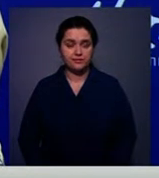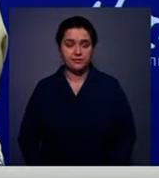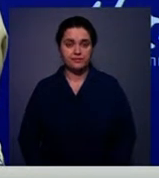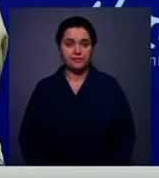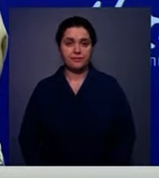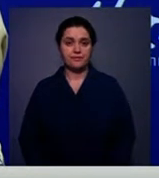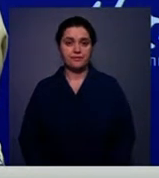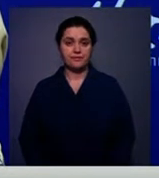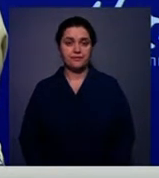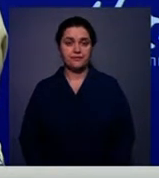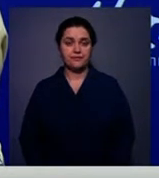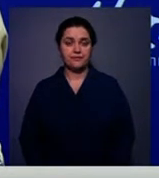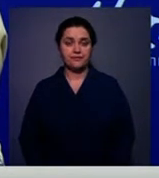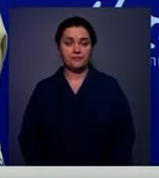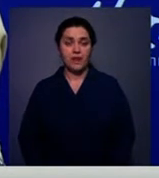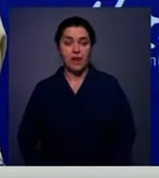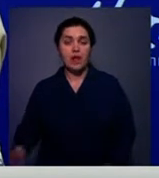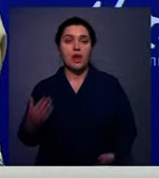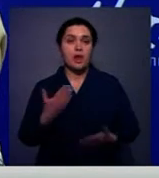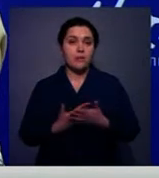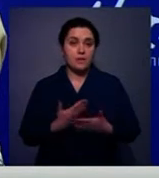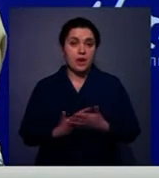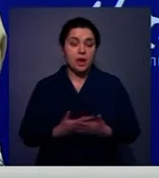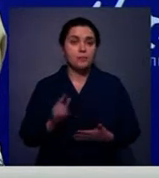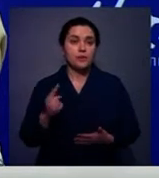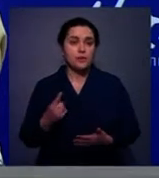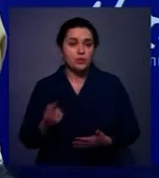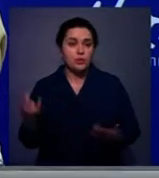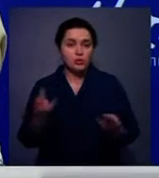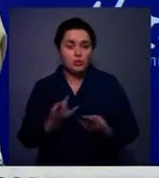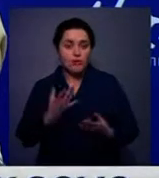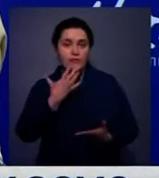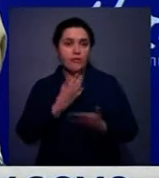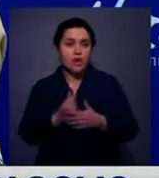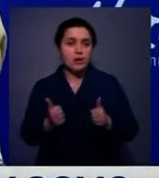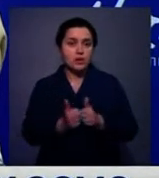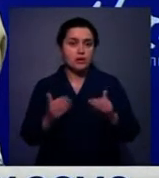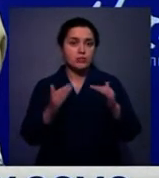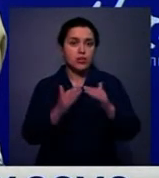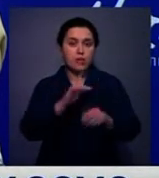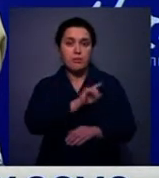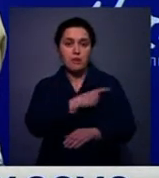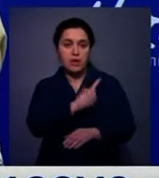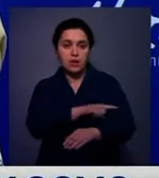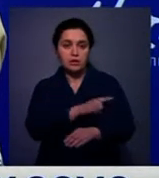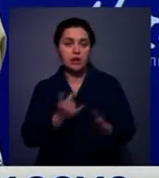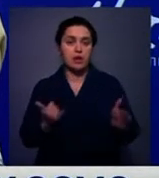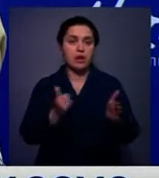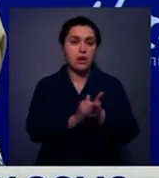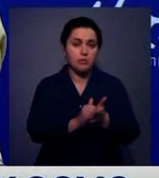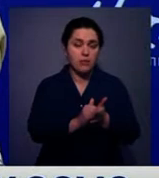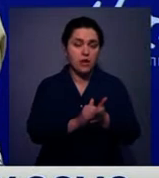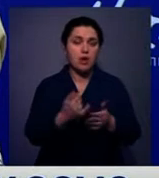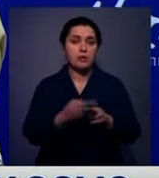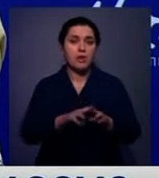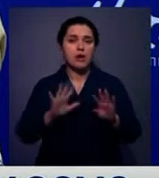нас есть четвертая категория вызовов, обслуживание вызовов на дому и вообще патронажная работа на дому.